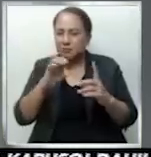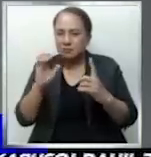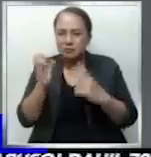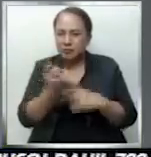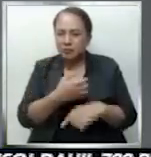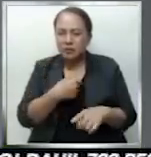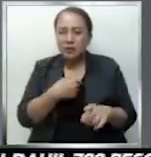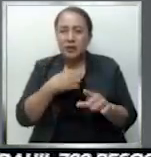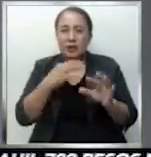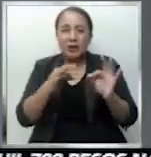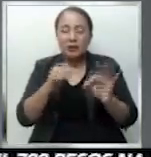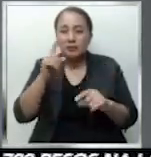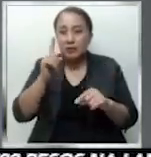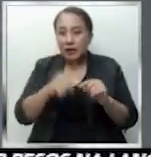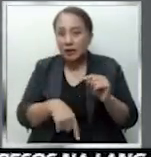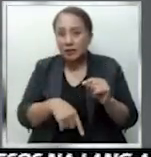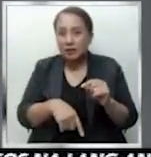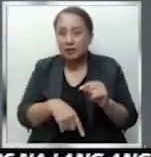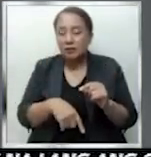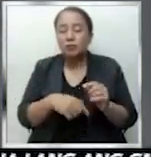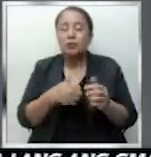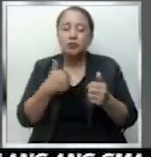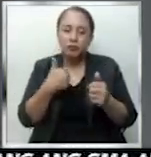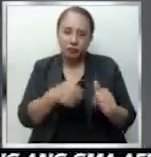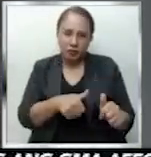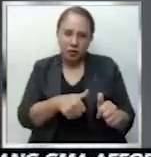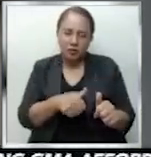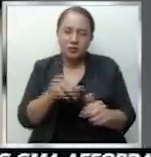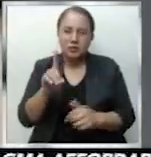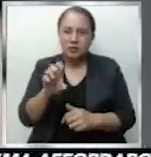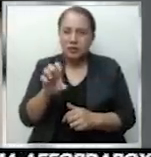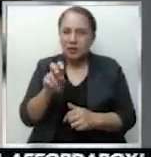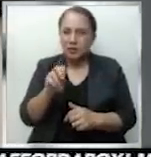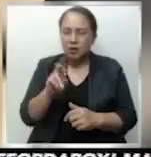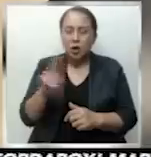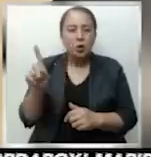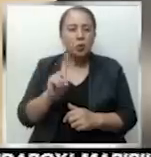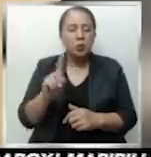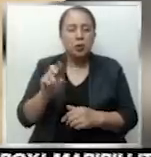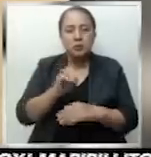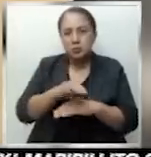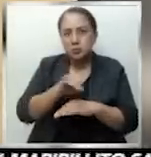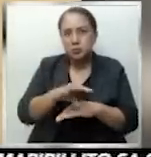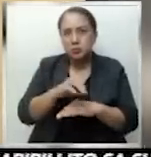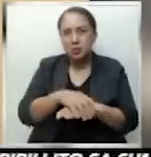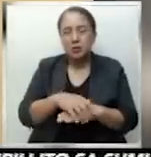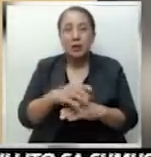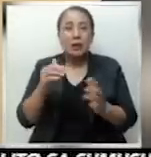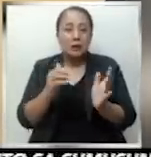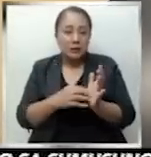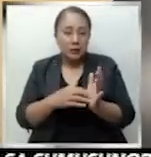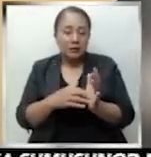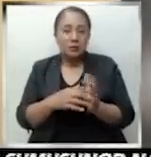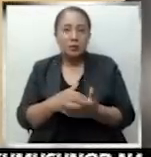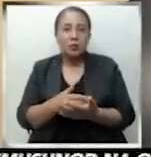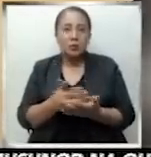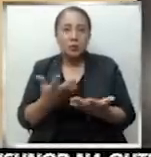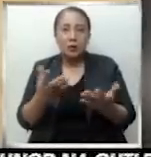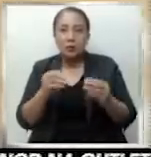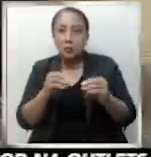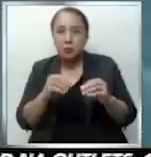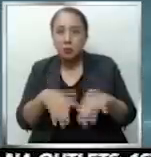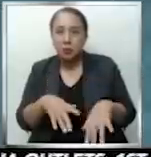pwede, susunod naman po kami sa DENR kung ano po yung may papayo nila. Again, wala naman pong mawawala pong